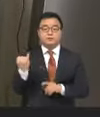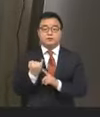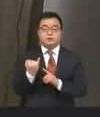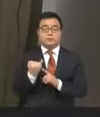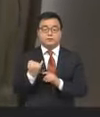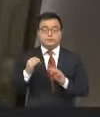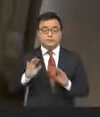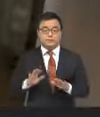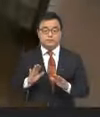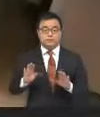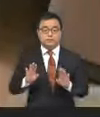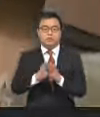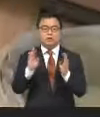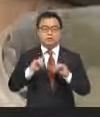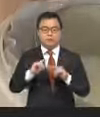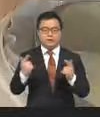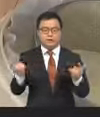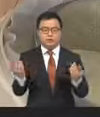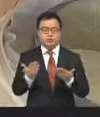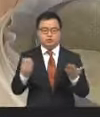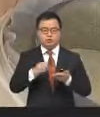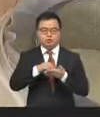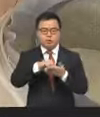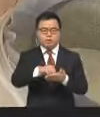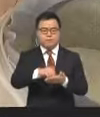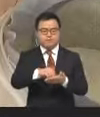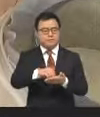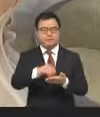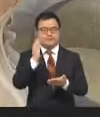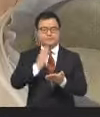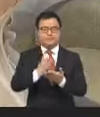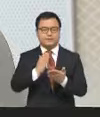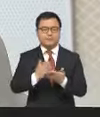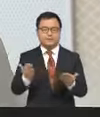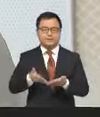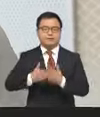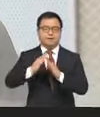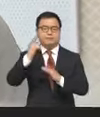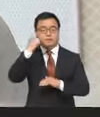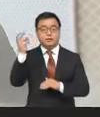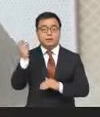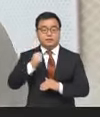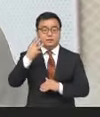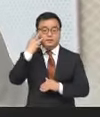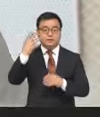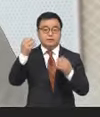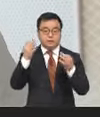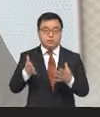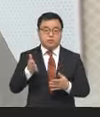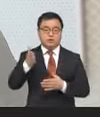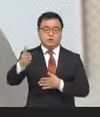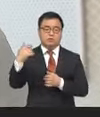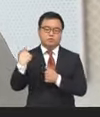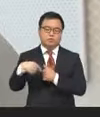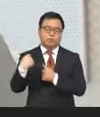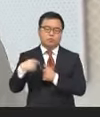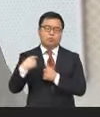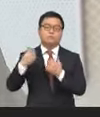않는 취업문을 두드리기보다 차라리 창업을 해야겠다고 결심하고 석 달을 꼬박 전문 교육에